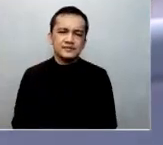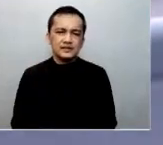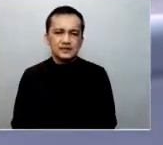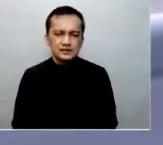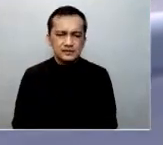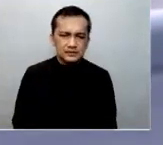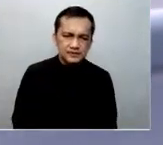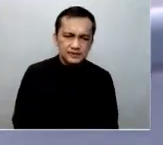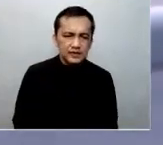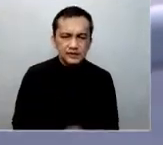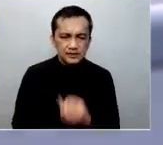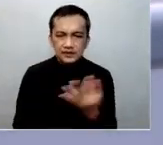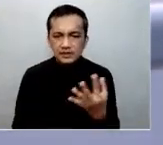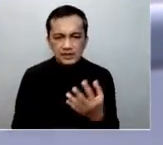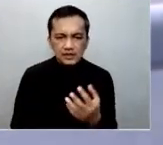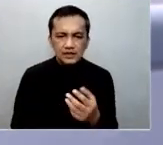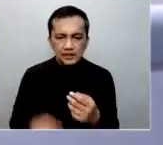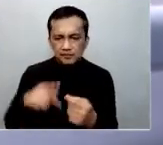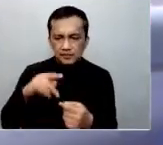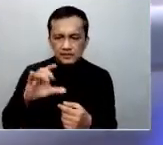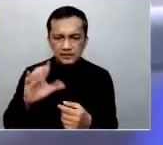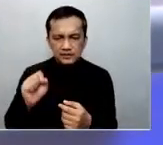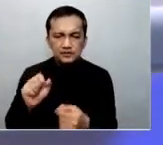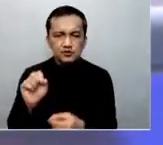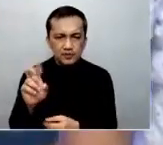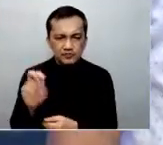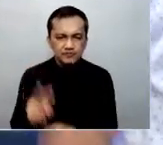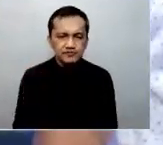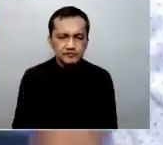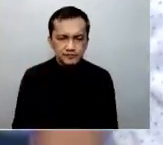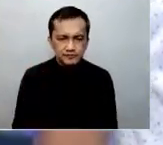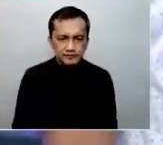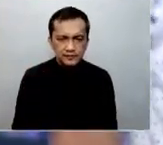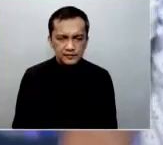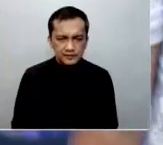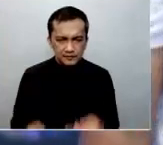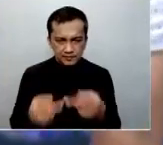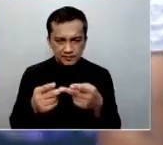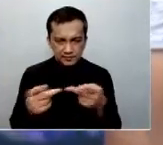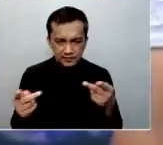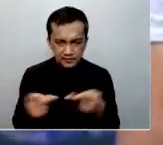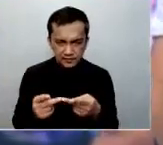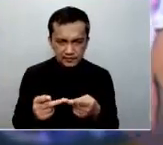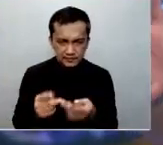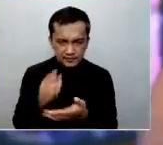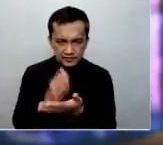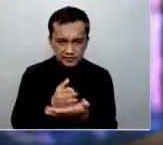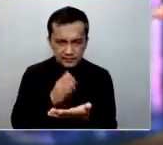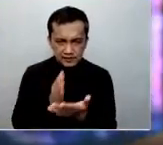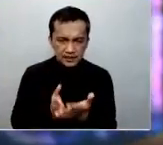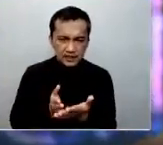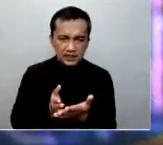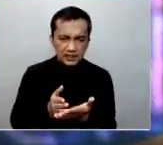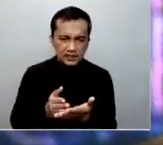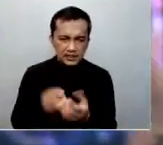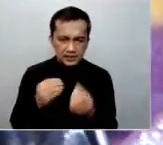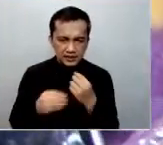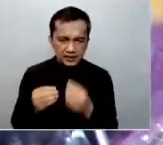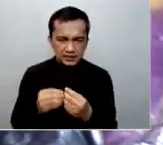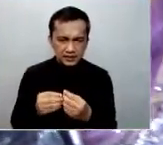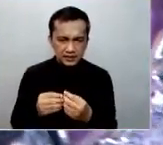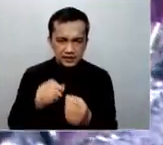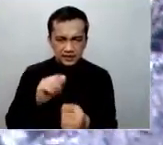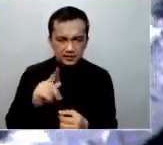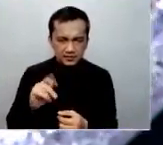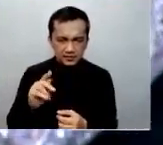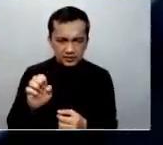Ilan na po yun? 12 pieces. Pwede rin ba yung ganito? Bilao pero hati-hati yes. Ng ano, ng kakanin? Opo. So, yan, assorted. Assorted na.